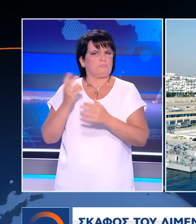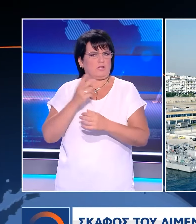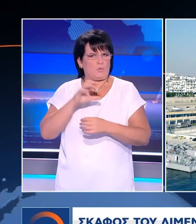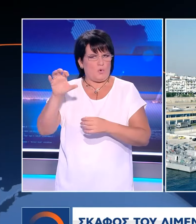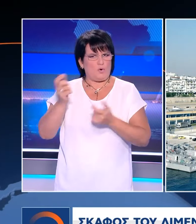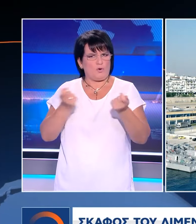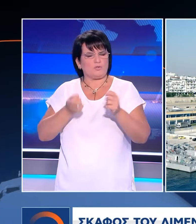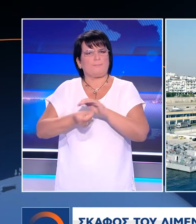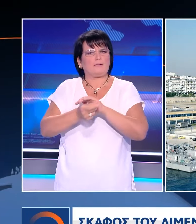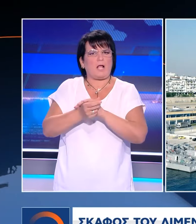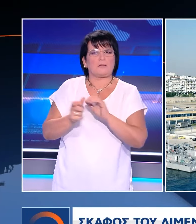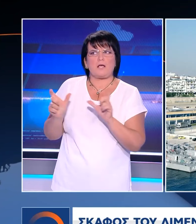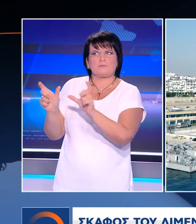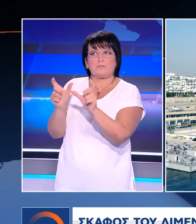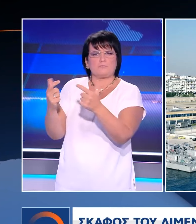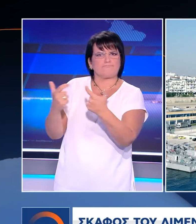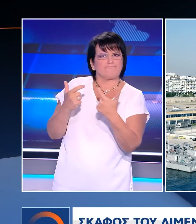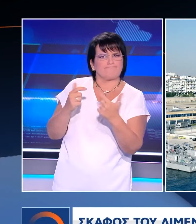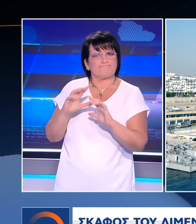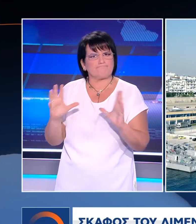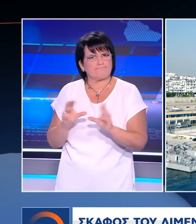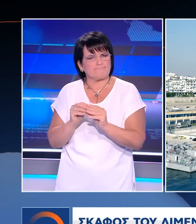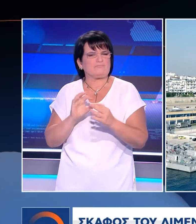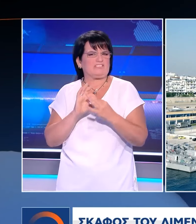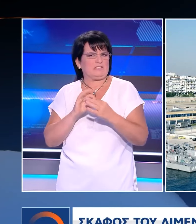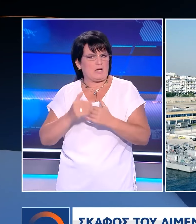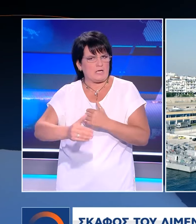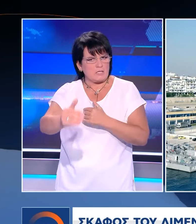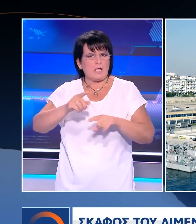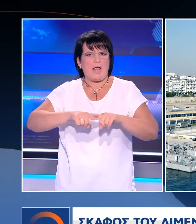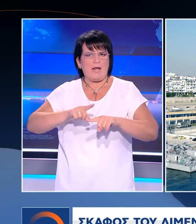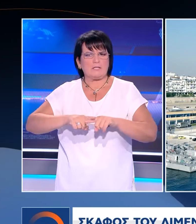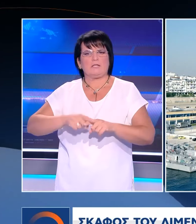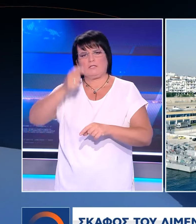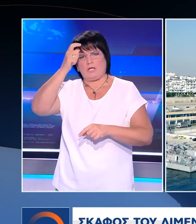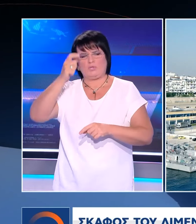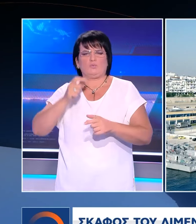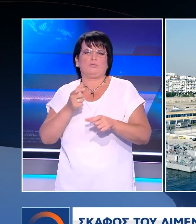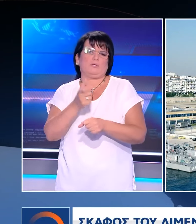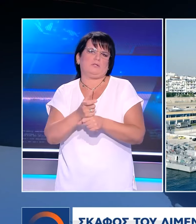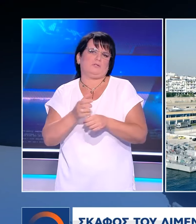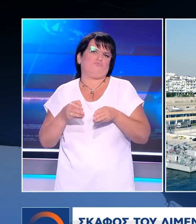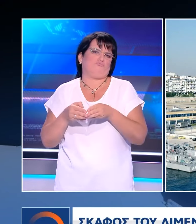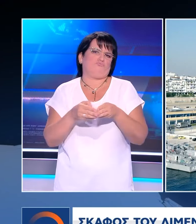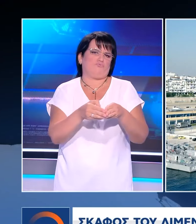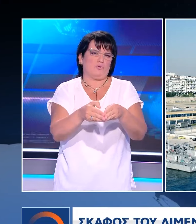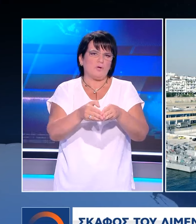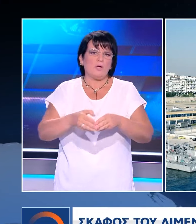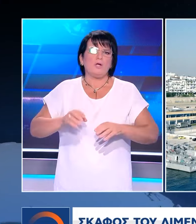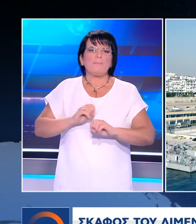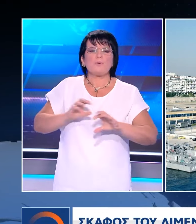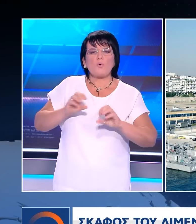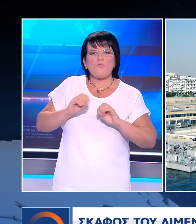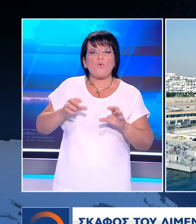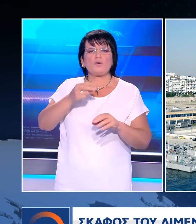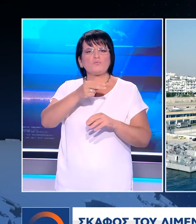στη διαχείριση των μεταναστευτικών ροών και ιδιαίτερα την καλή συνεργασία της ελληνικής και τουρκικής ακτοφυλακής αναφορικά με